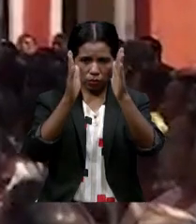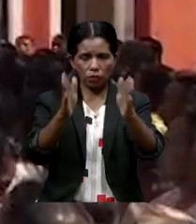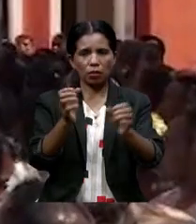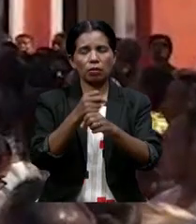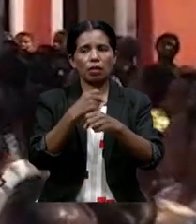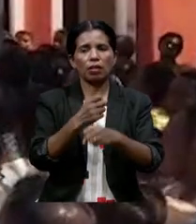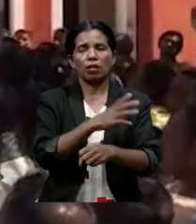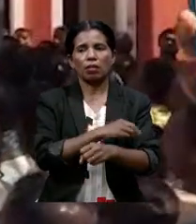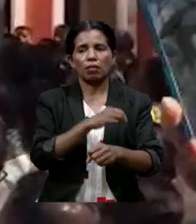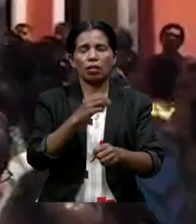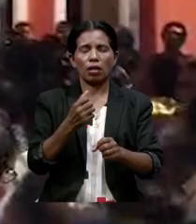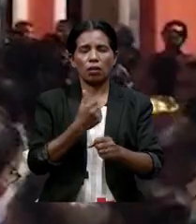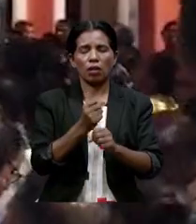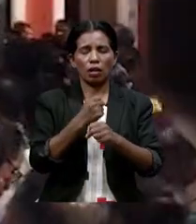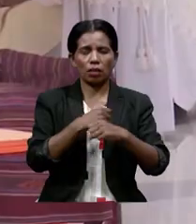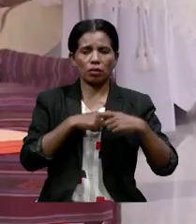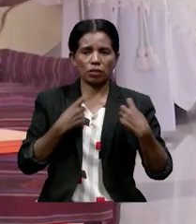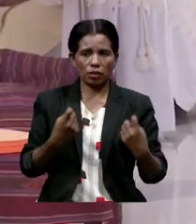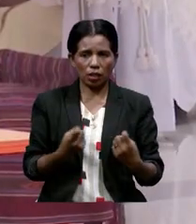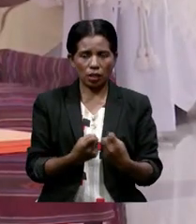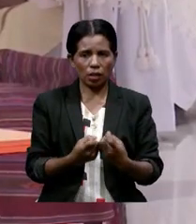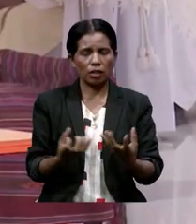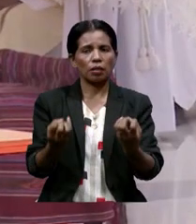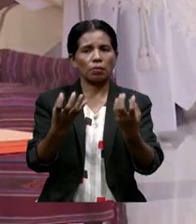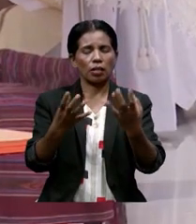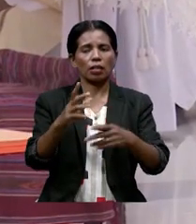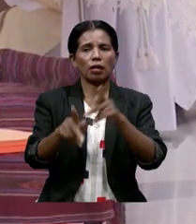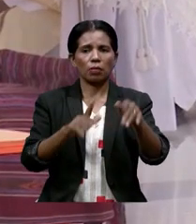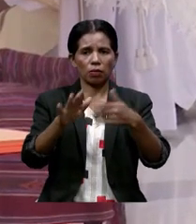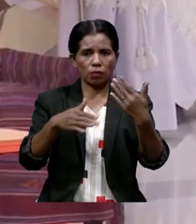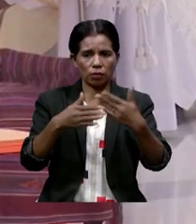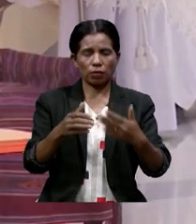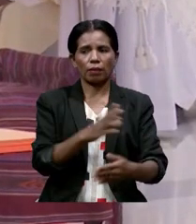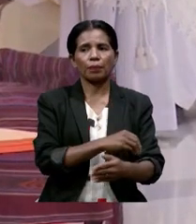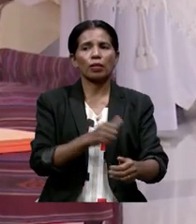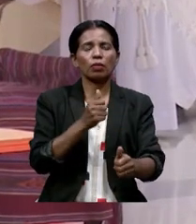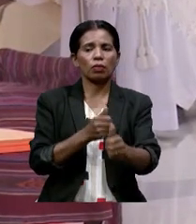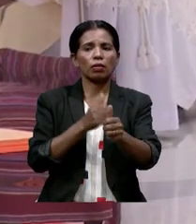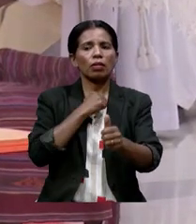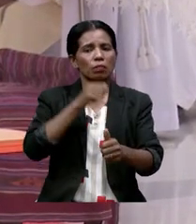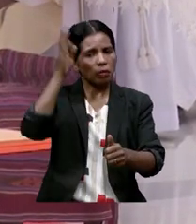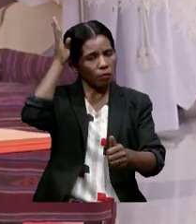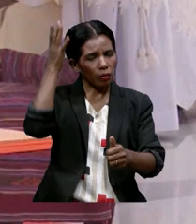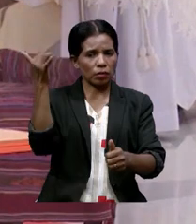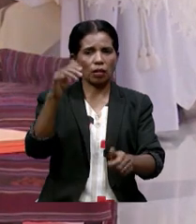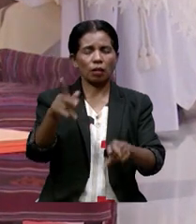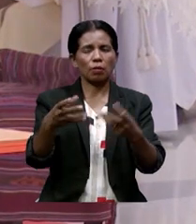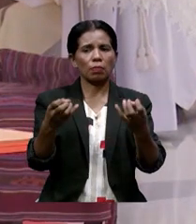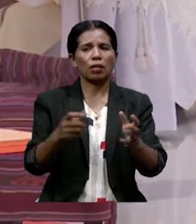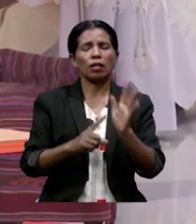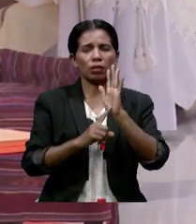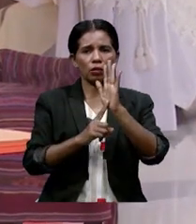nune hahalok pecado moris buras iha sociedade nilet. Tuir bispo sira ema barak makatudu